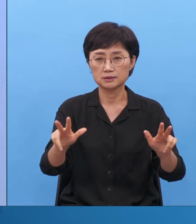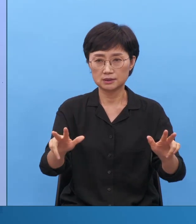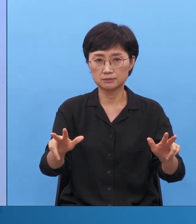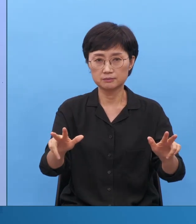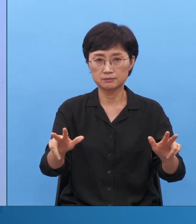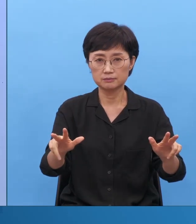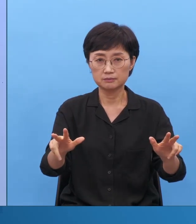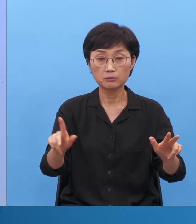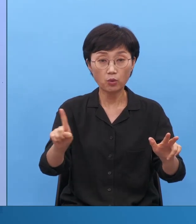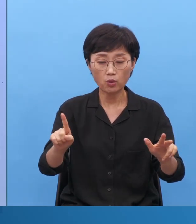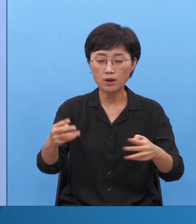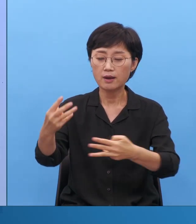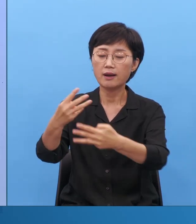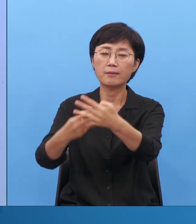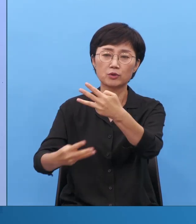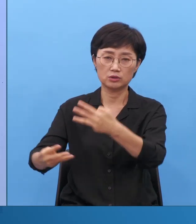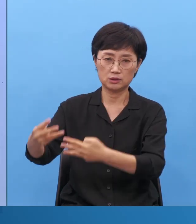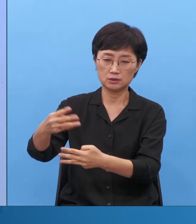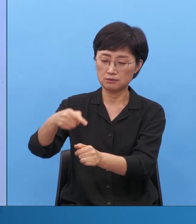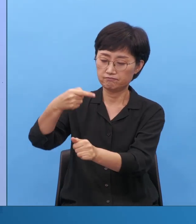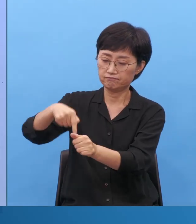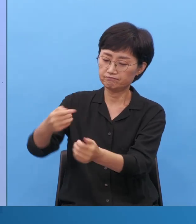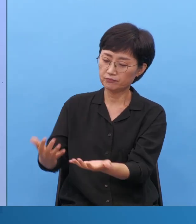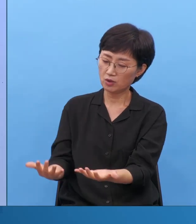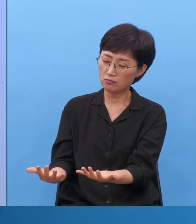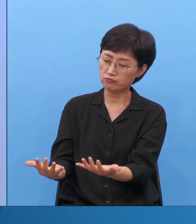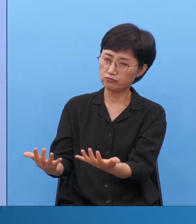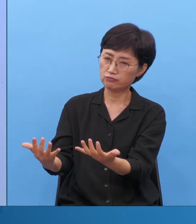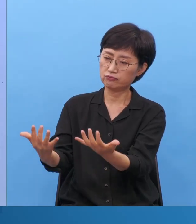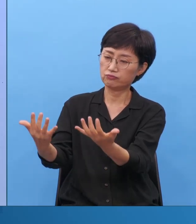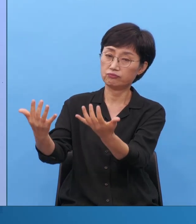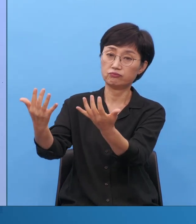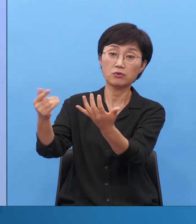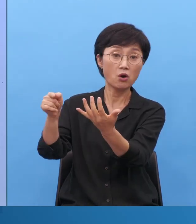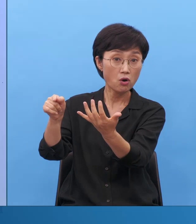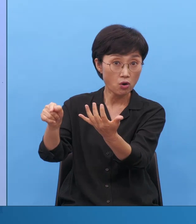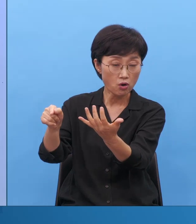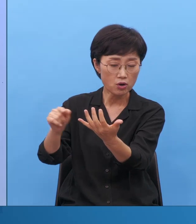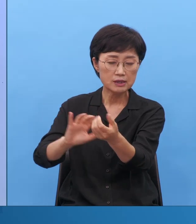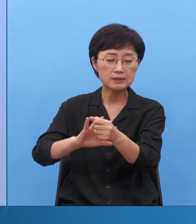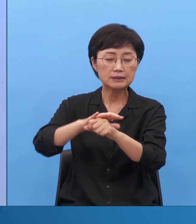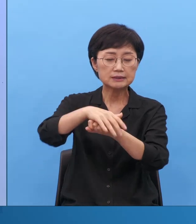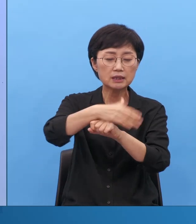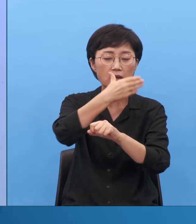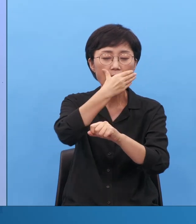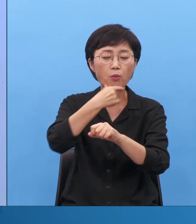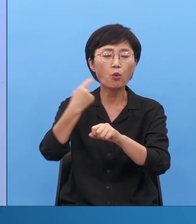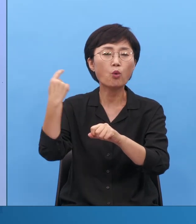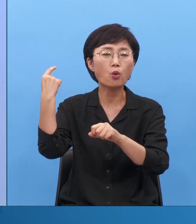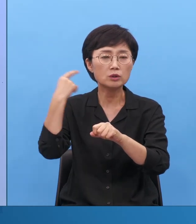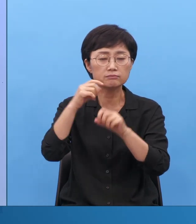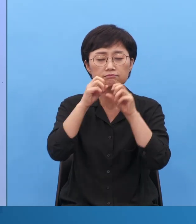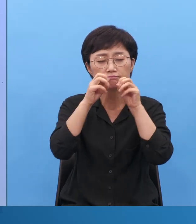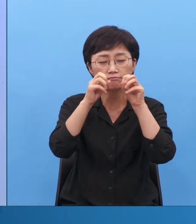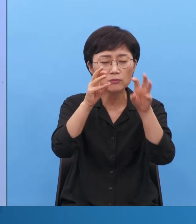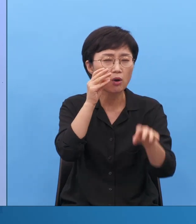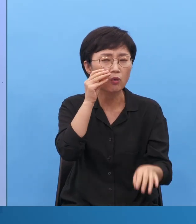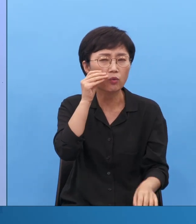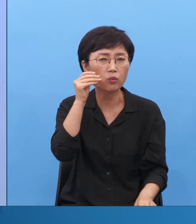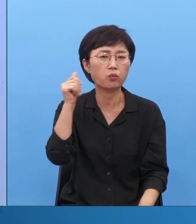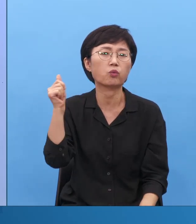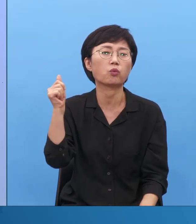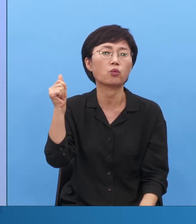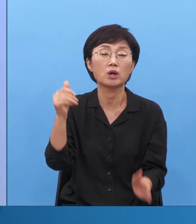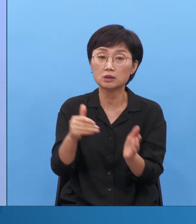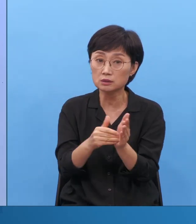렘넌트 키워가지고 세계복음 하도록 바꿔놨어요. Right now, God has overturned my 놀라운 life 일이죠. to meet with remnants and to do world 그건 끝난